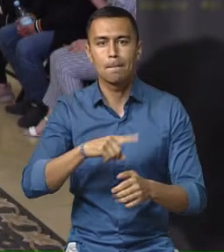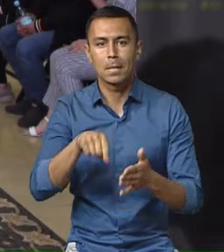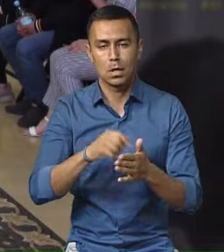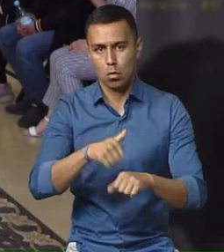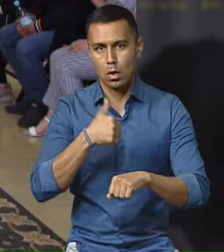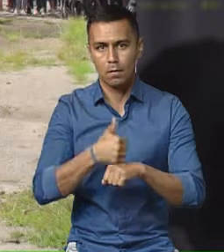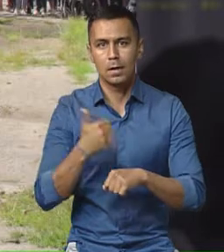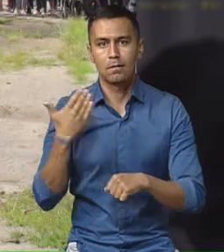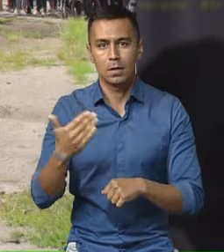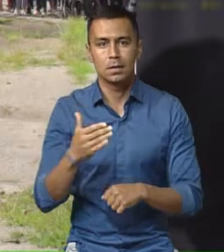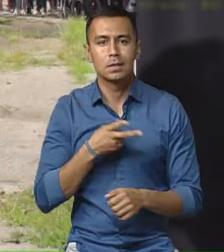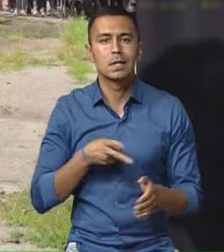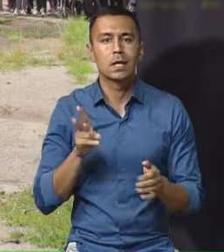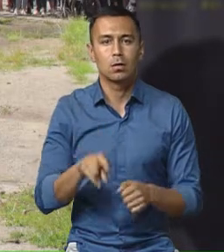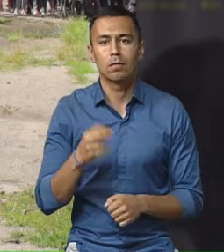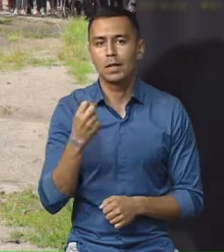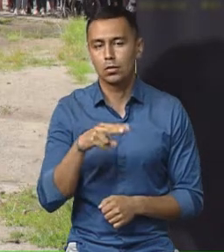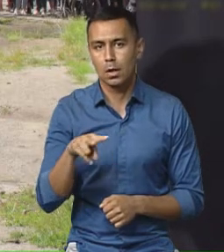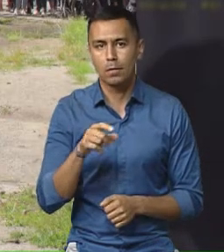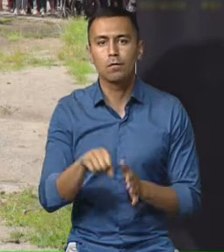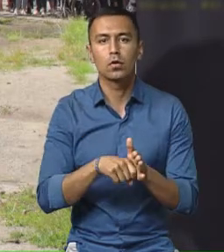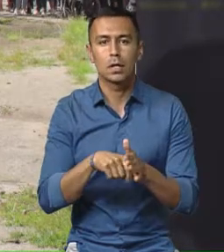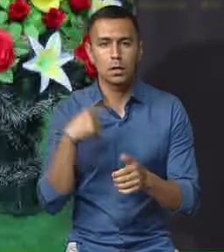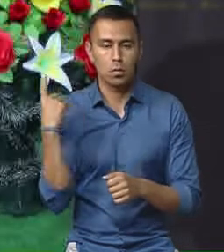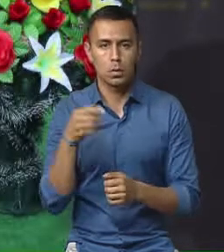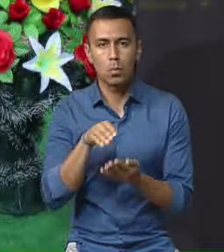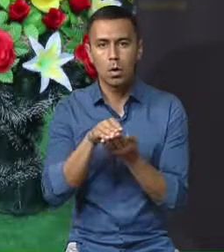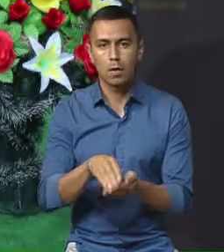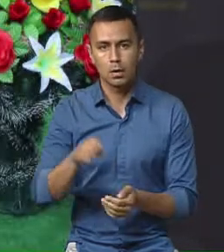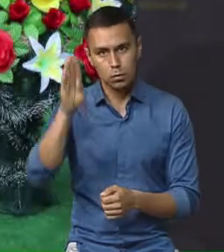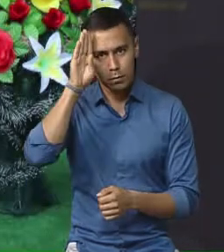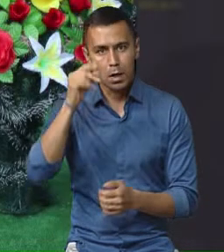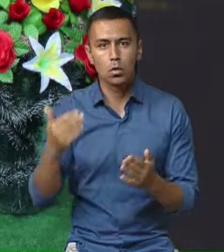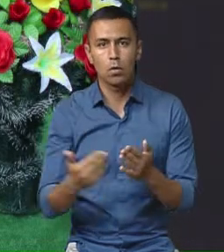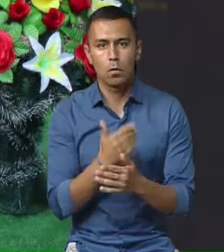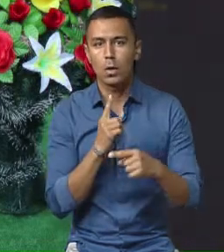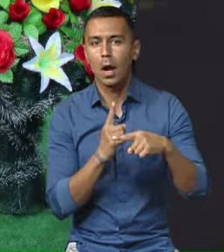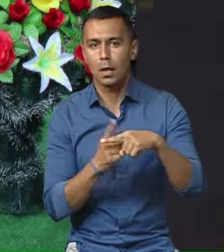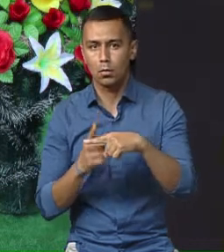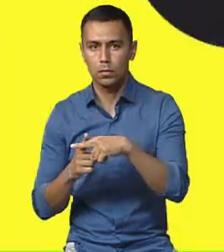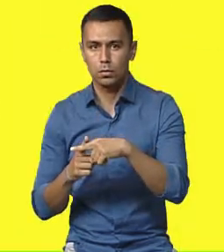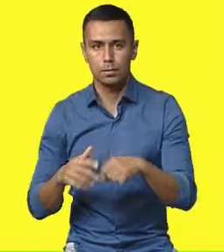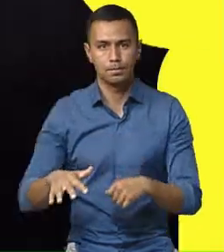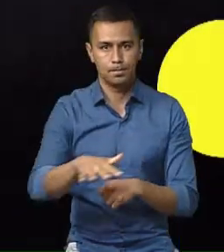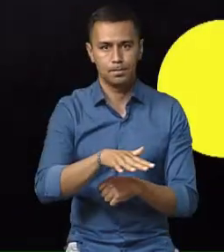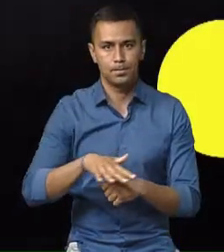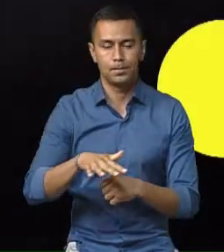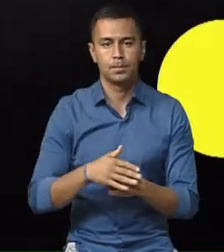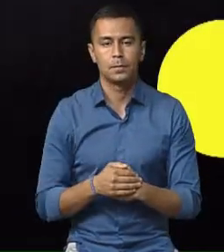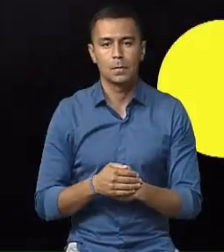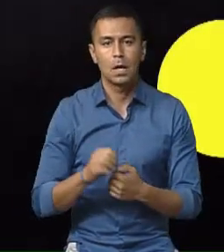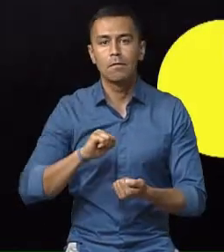Сидор. Сергій Сищук загинув 12 липня у Донецькій області. Поховали чоловіка на новому кладовищі.